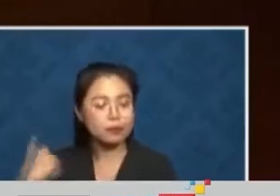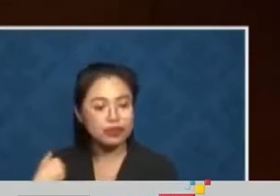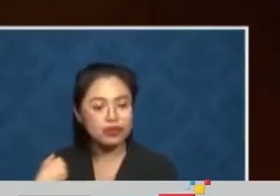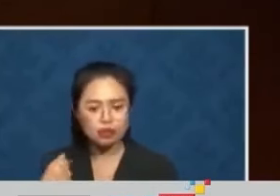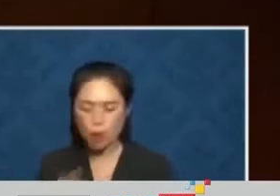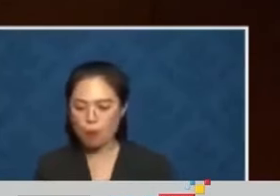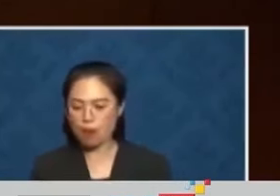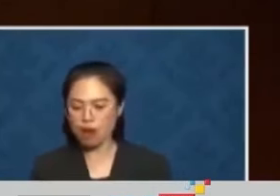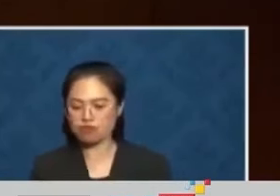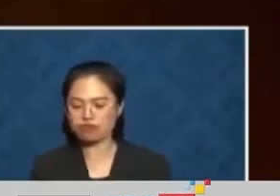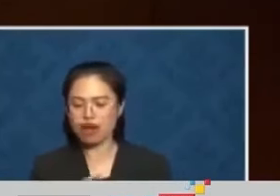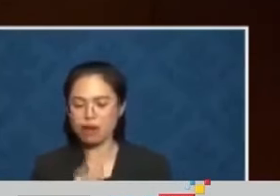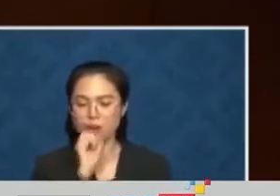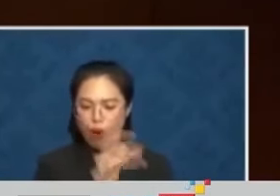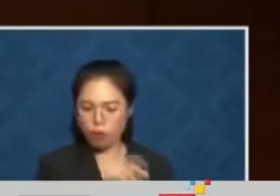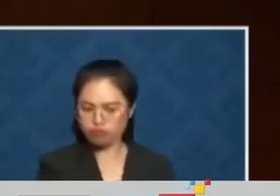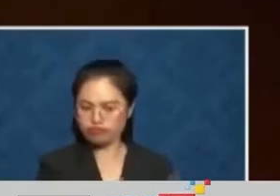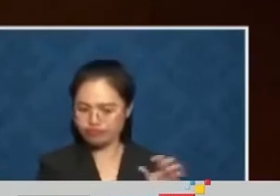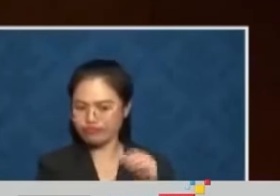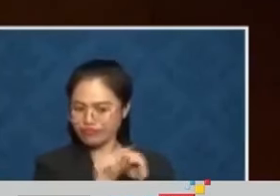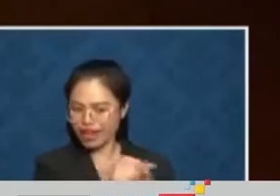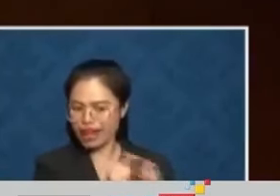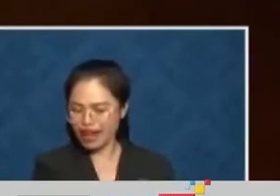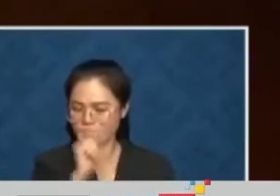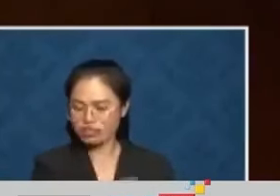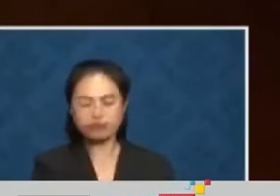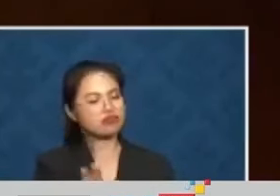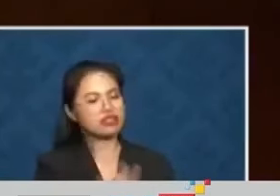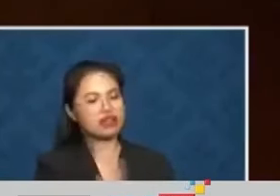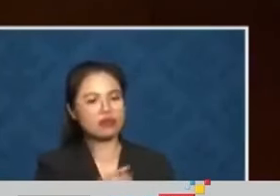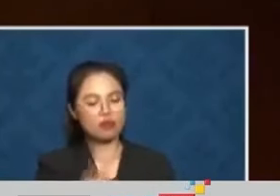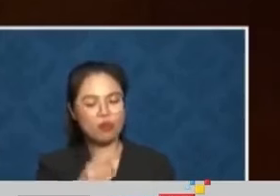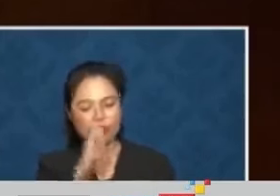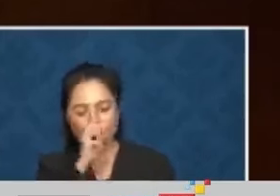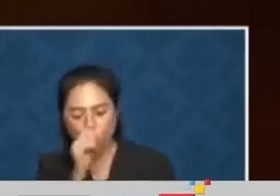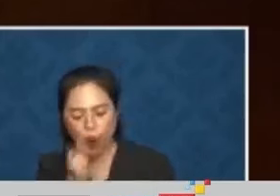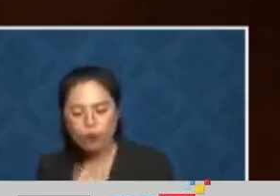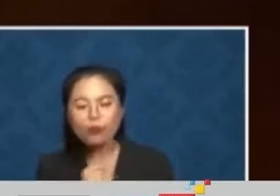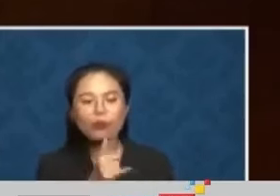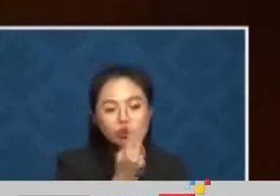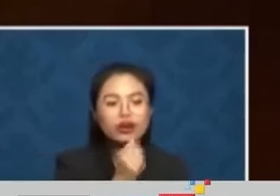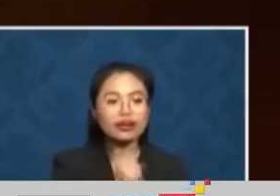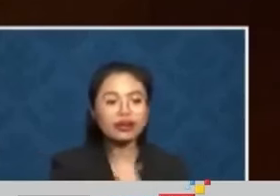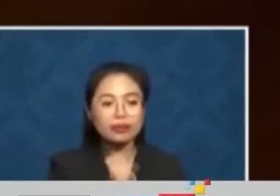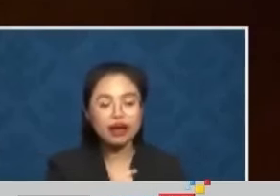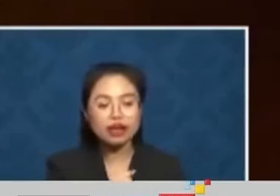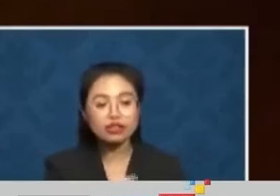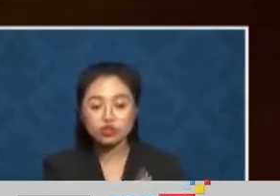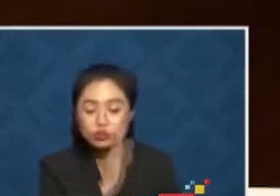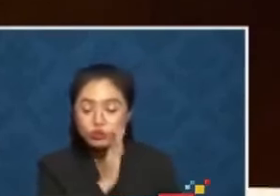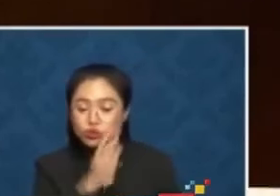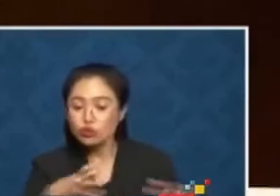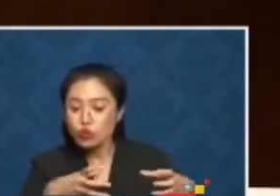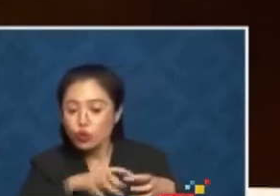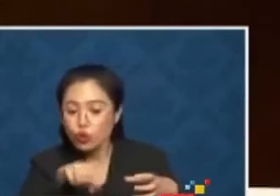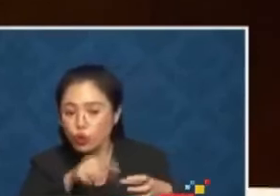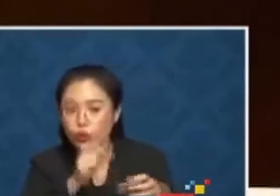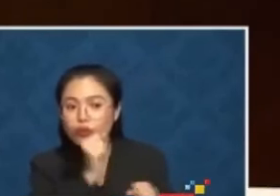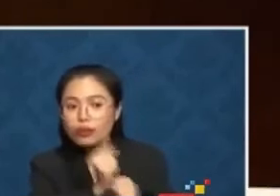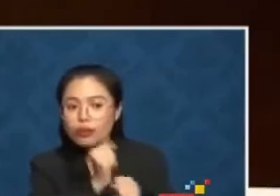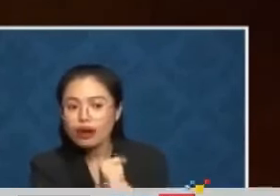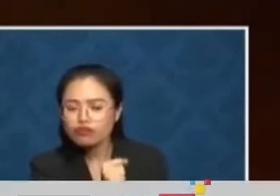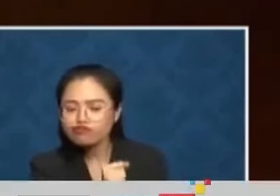ดันให้เซ็นหรือไม่เซ็นเป็นการติดตามความคืบหน้าของการให้ความเห็นของหน่วยงานครับถ้าหน่วยงานไม่สามารถที่จะให้